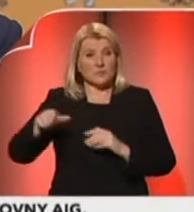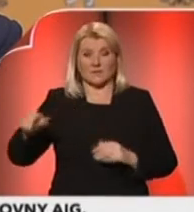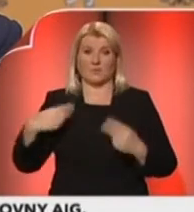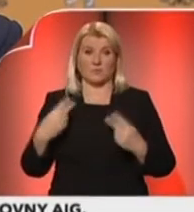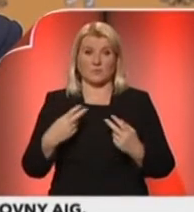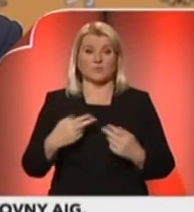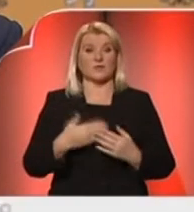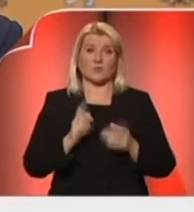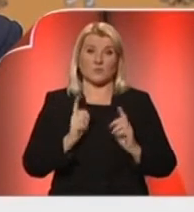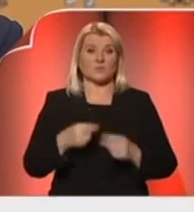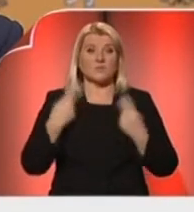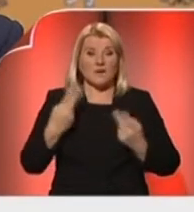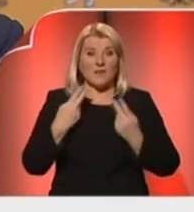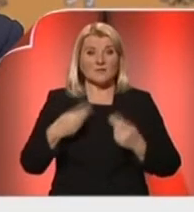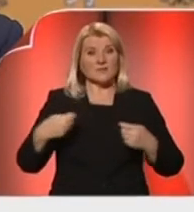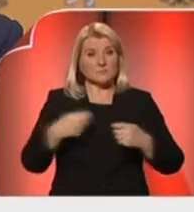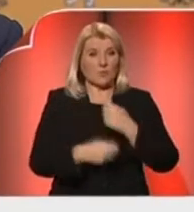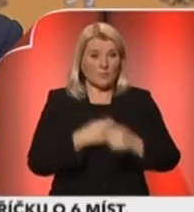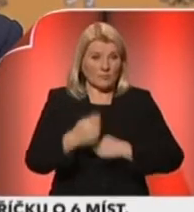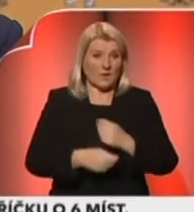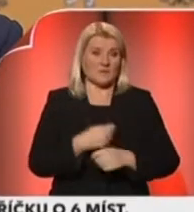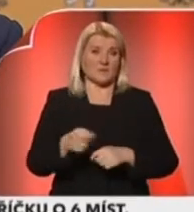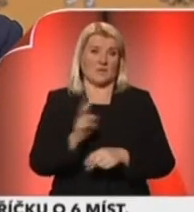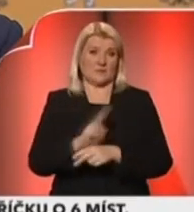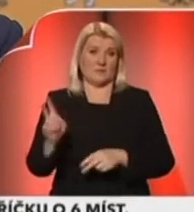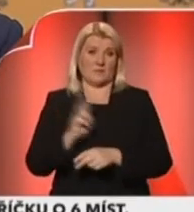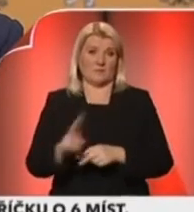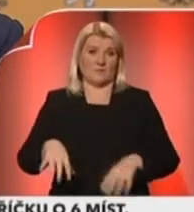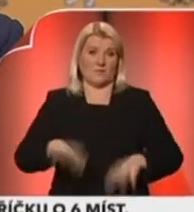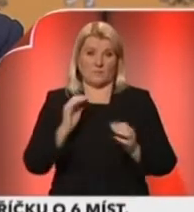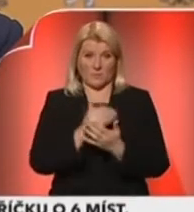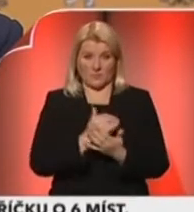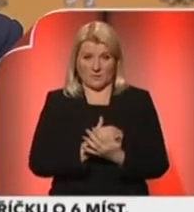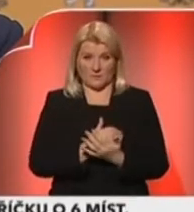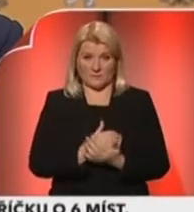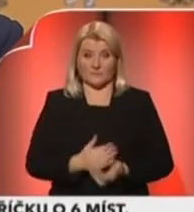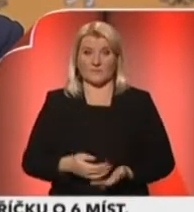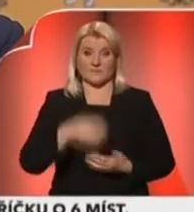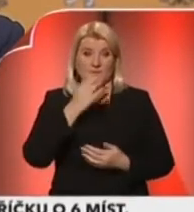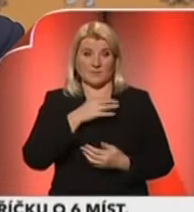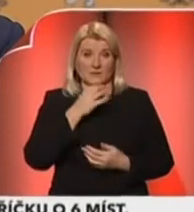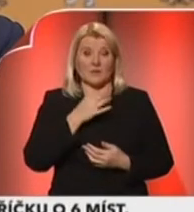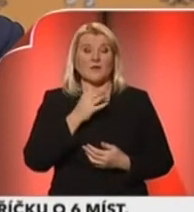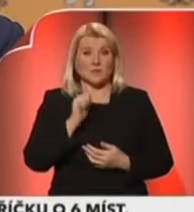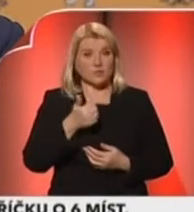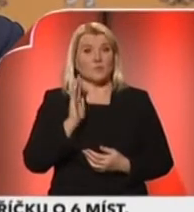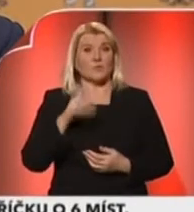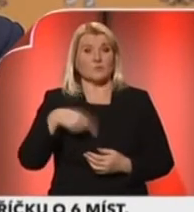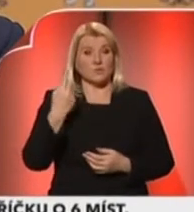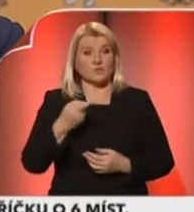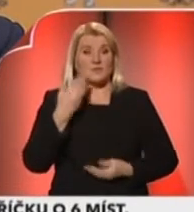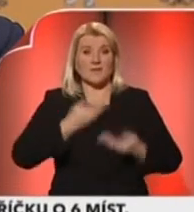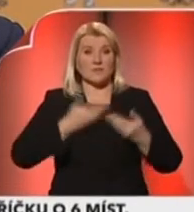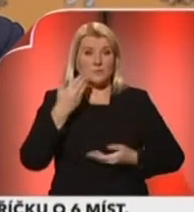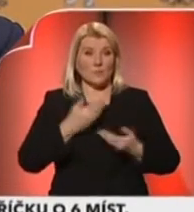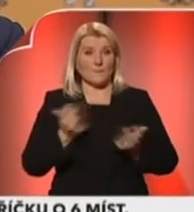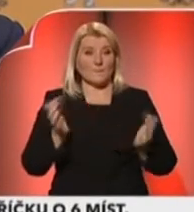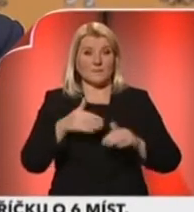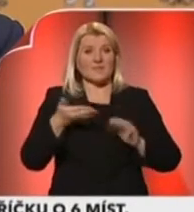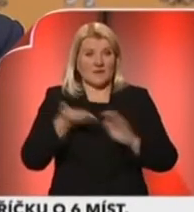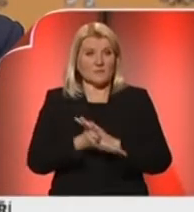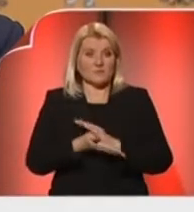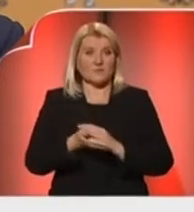teď musí k sobě hledat cestu a plnit volební programy. Jinak my budeme ještě na příští zastupitelstvo, to je